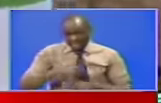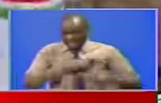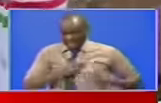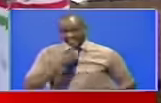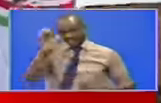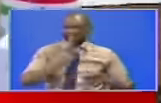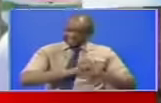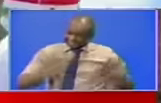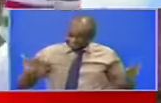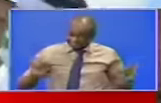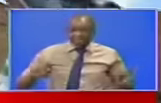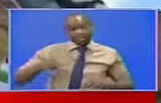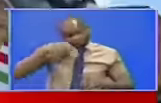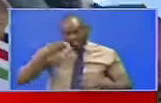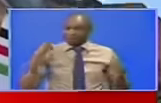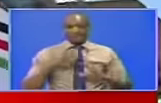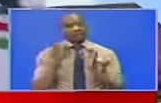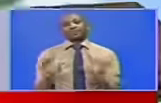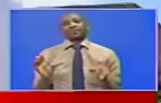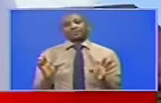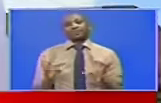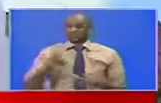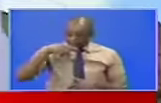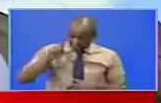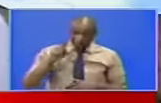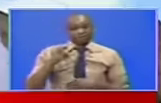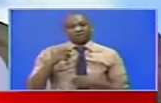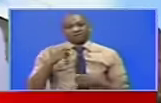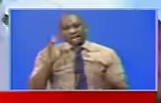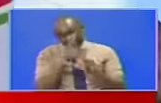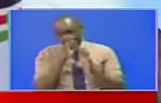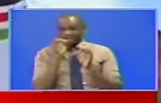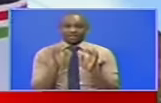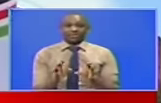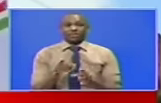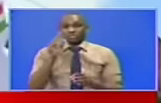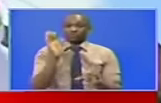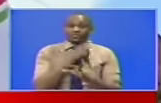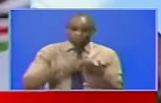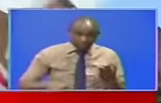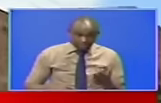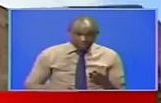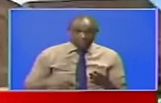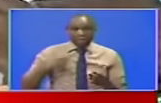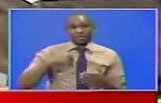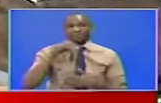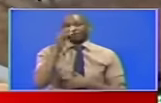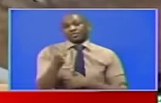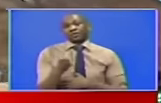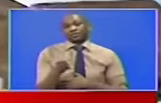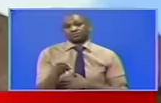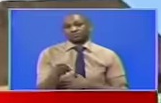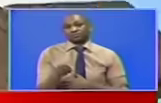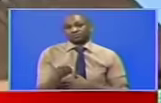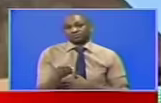ni safi, nyinyi hamuogopi, na msema nitakaa na zengimu naimba ile wimbo nilifunzwa mbaya kabisa,